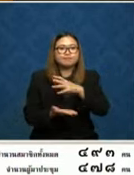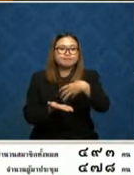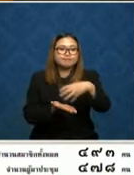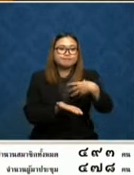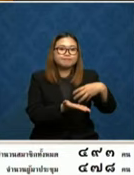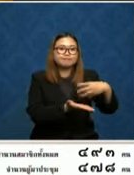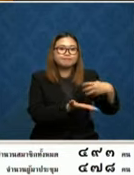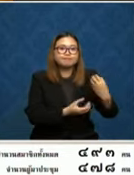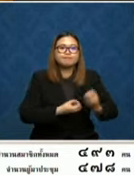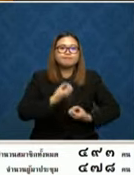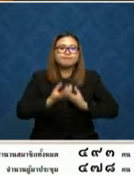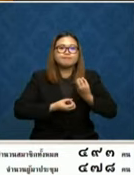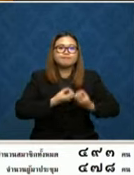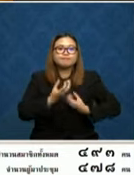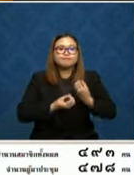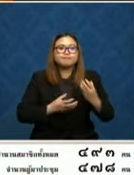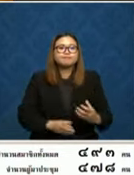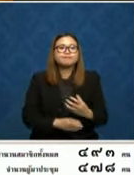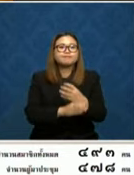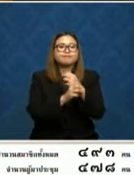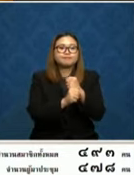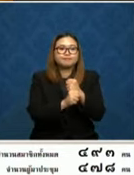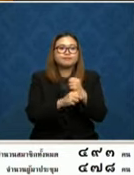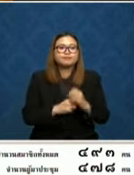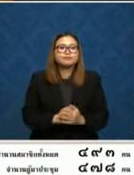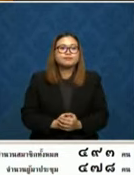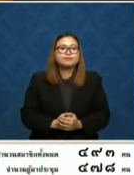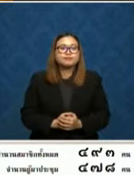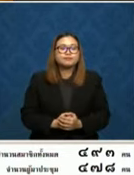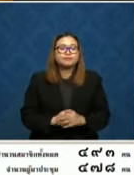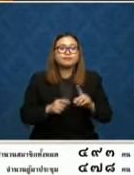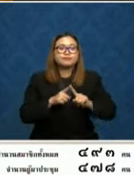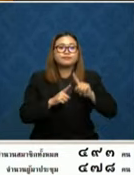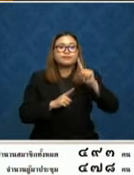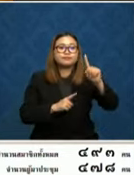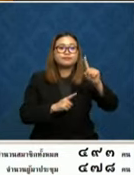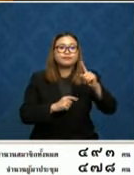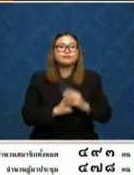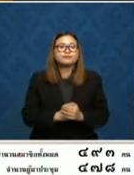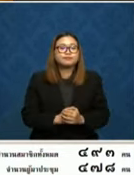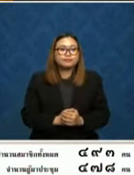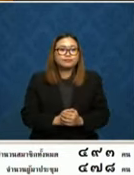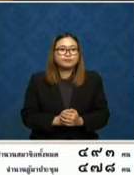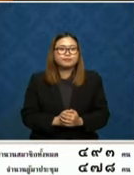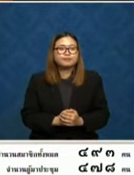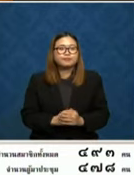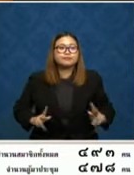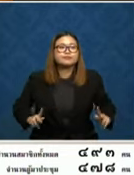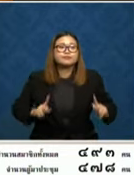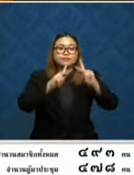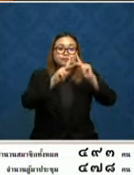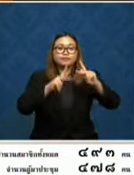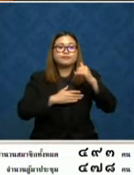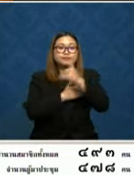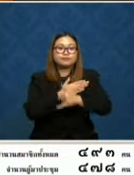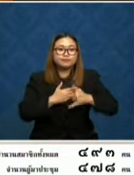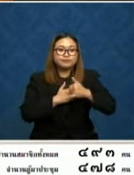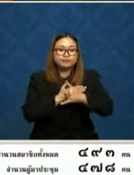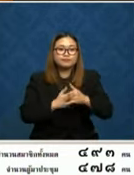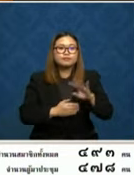จะเวลาจะเอื้อนะครับในประเด็นแรกครับในภาพรวมก่อนนะครับกระทรวงการต่างประเทศเนี่ยมีการตั้งงบประมาณ